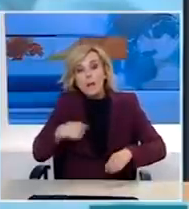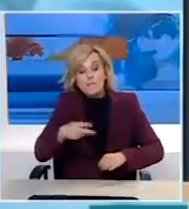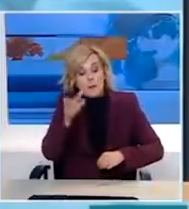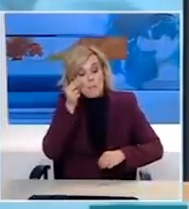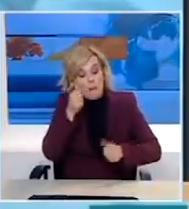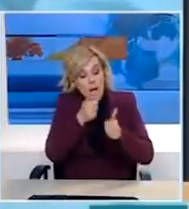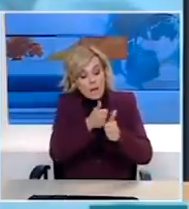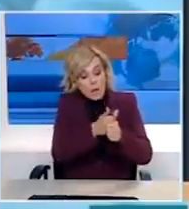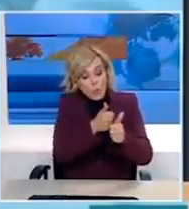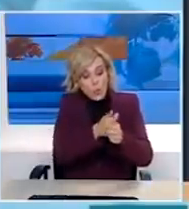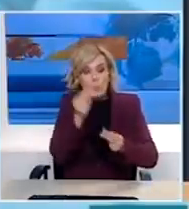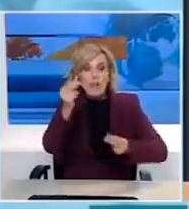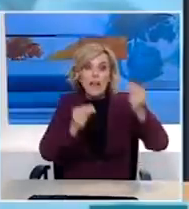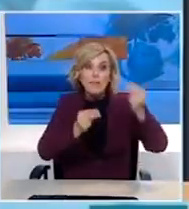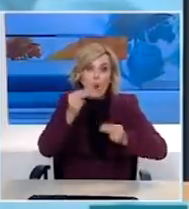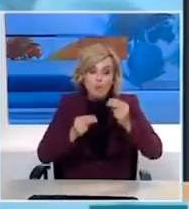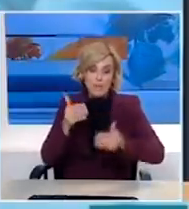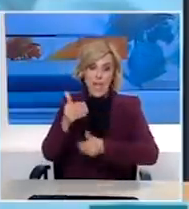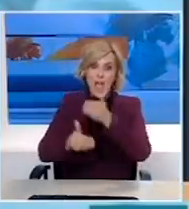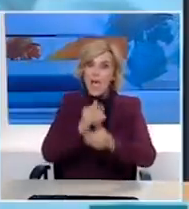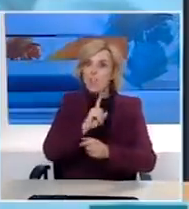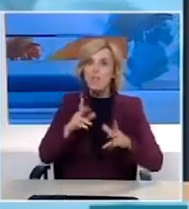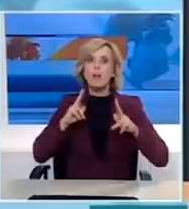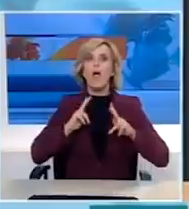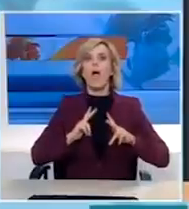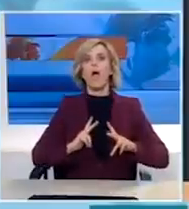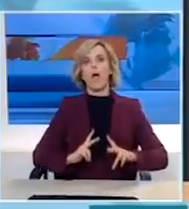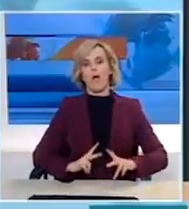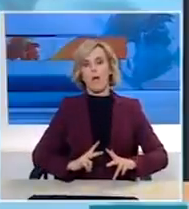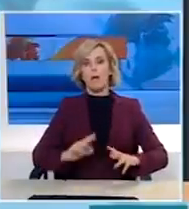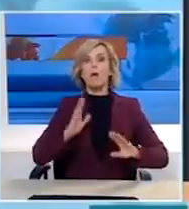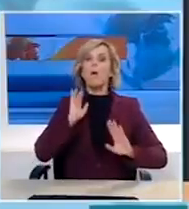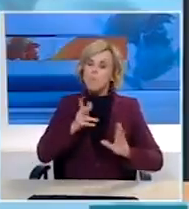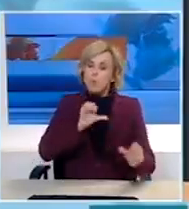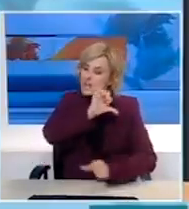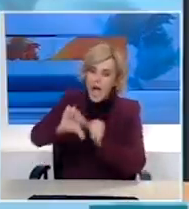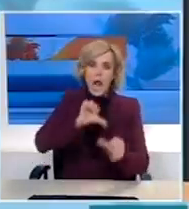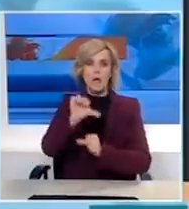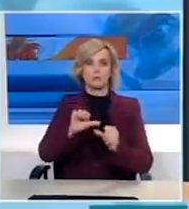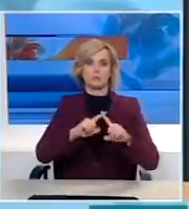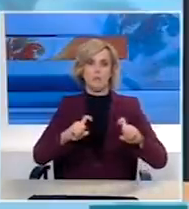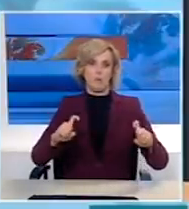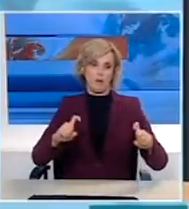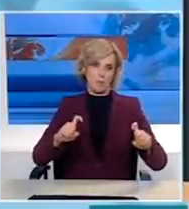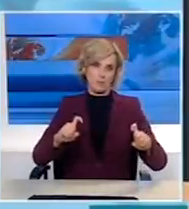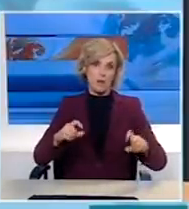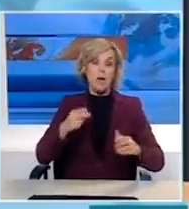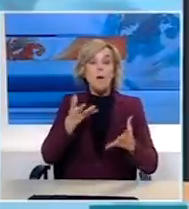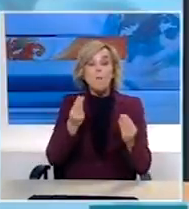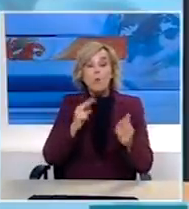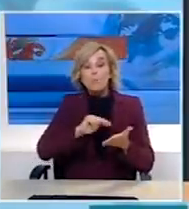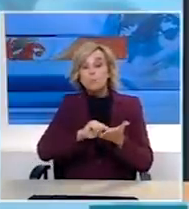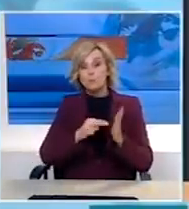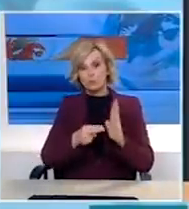νούμερα, παρακολουθούμε τις εξελίξεις, δεν εφησυχάζουμε. Τα πράγματα μπορούν να αλλάξουν γρήγορα με νέες αιστείες στον πληθυσμό. Θέλει πολύ